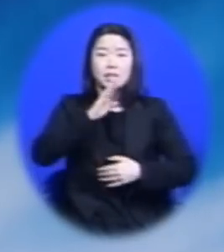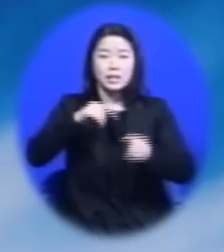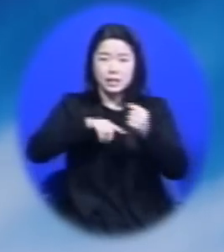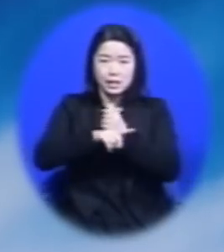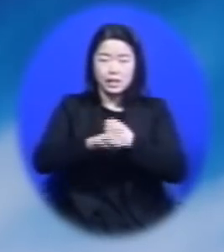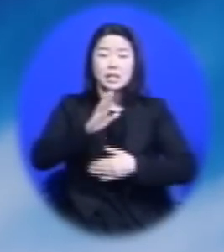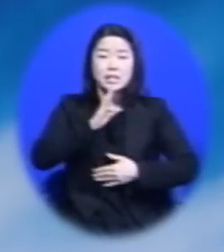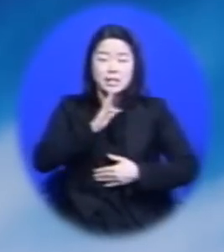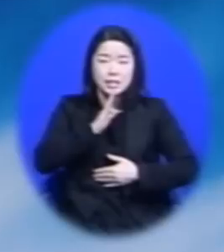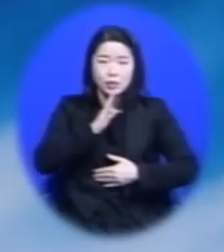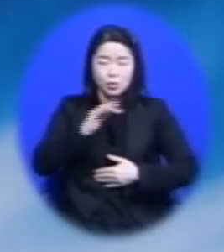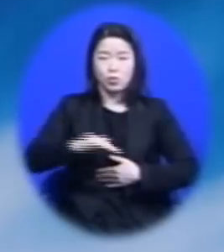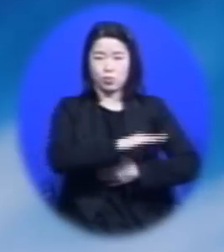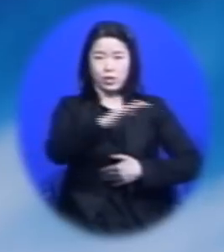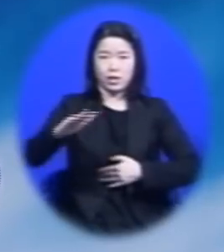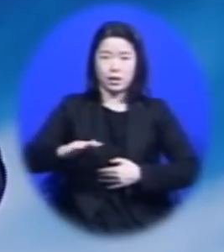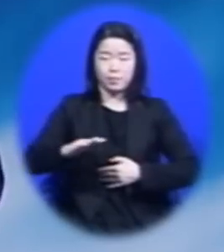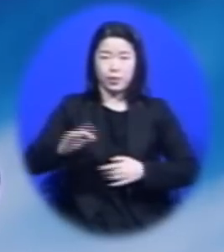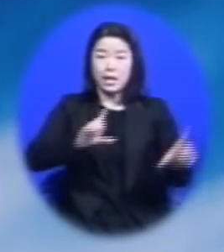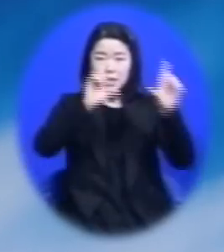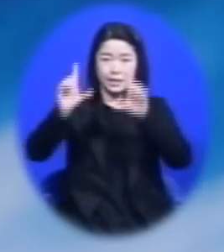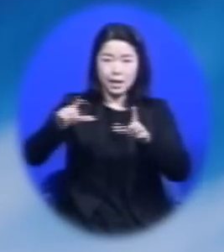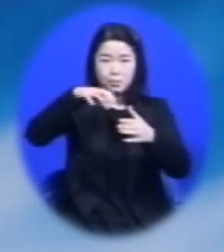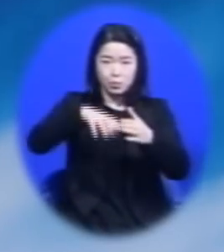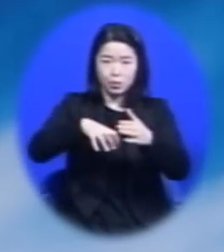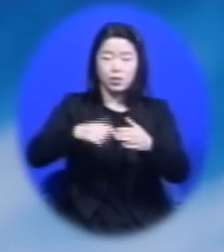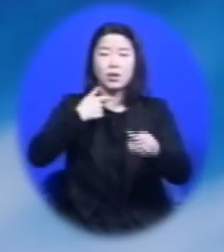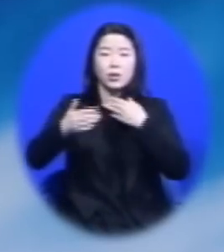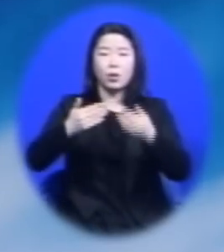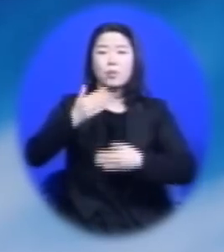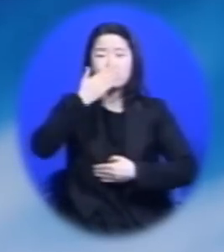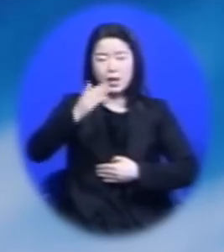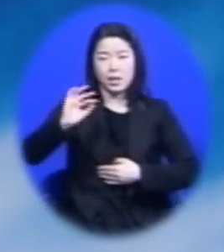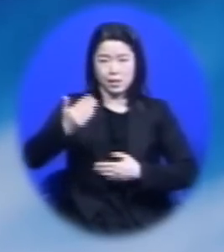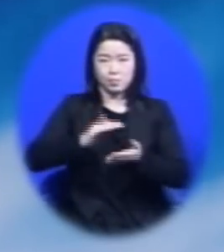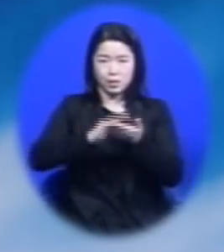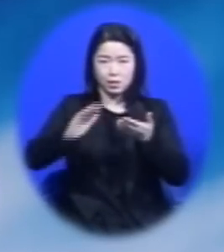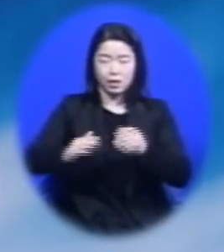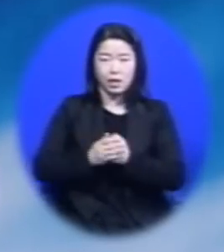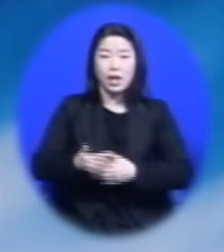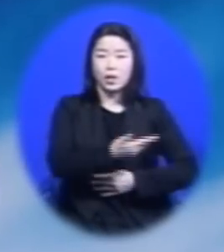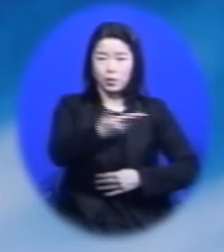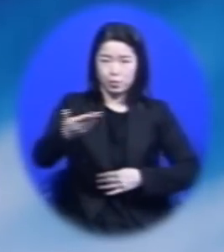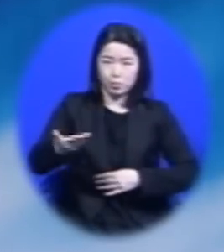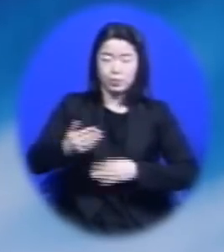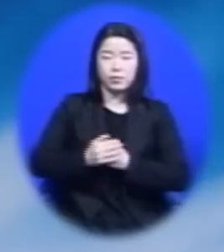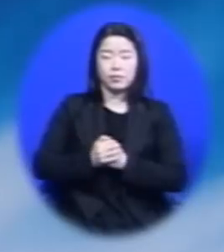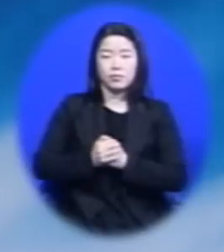실제로 우리가 우리의 삶 속에서 경험할 수 있어야 하는 것입니다 여러분